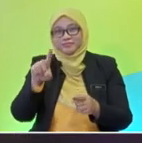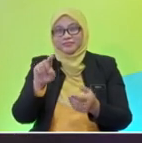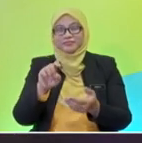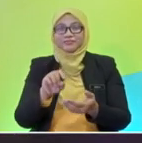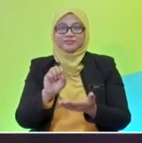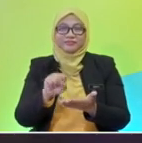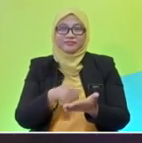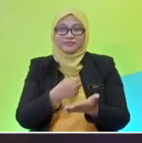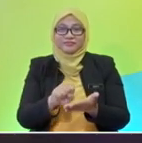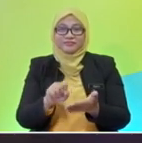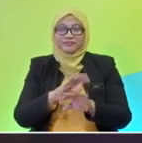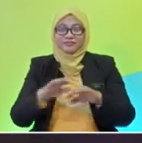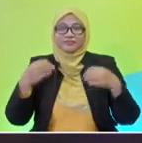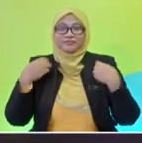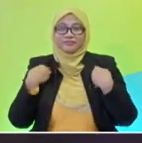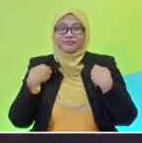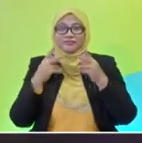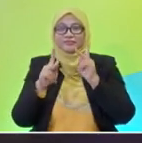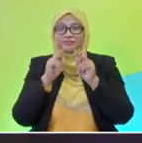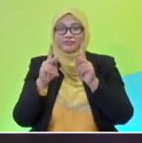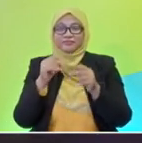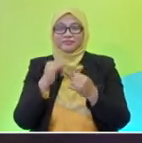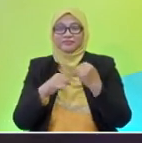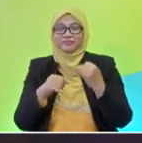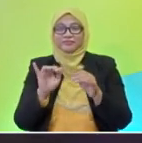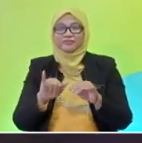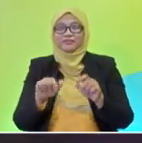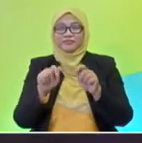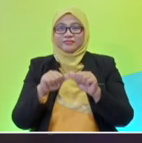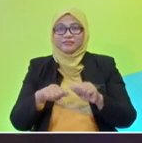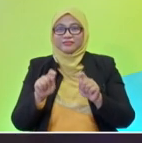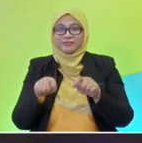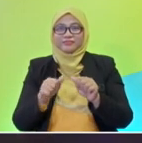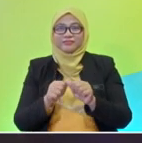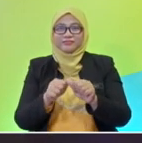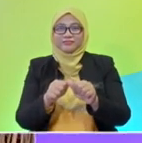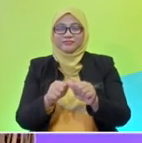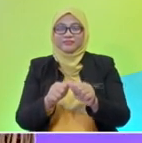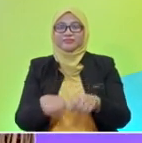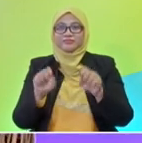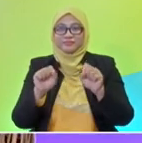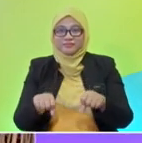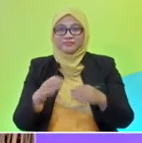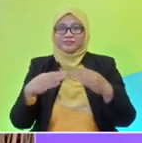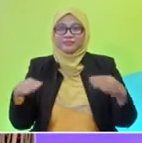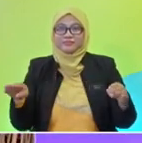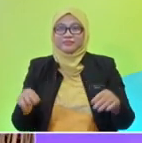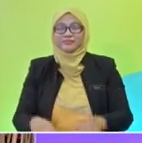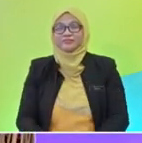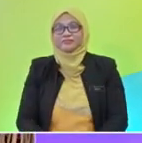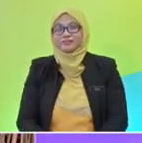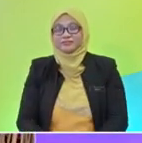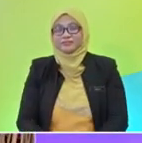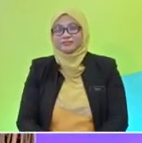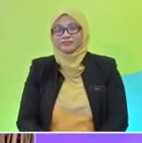ada suku kata akhir yang perlu dipatuhi. Maksudnya, dia boleh terdiri daripada suku kata akhir yang berbeza. Okey,